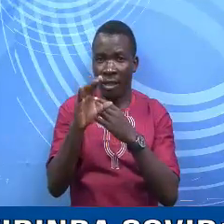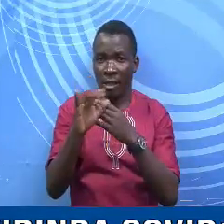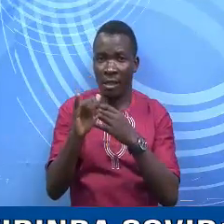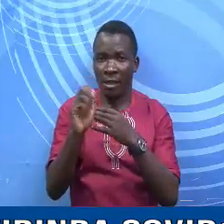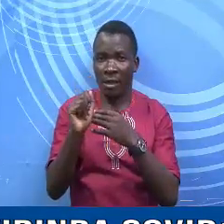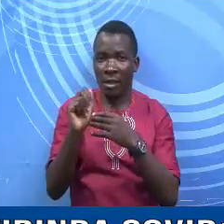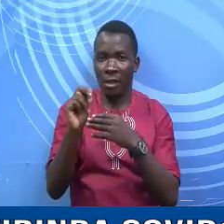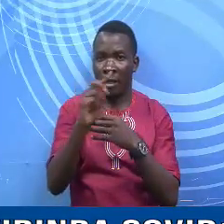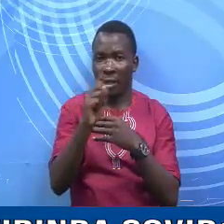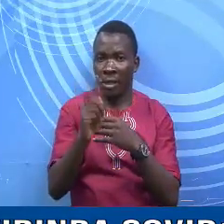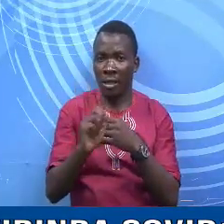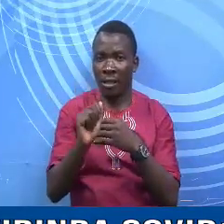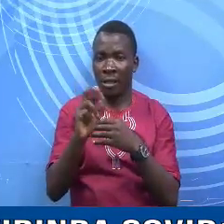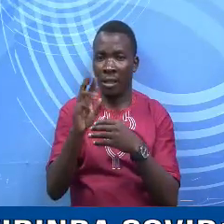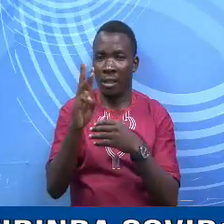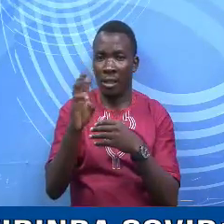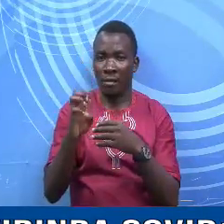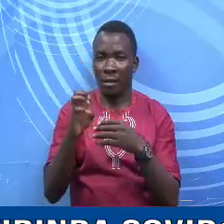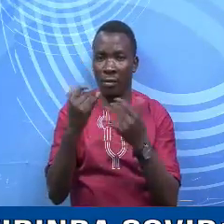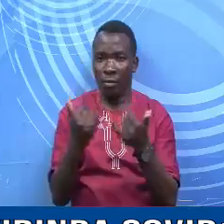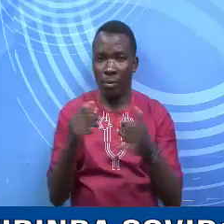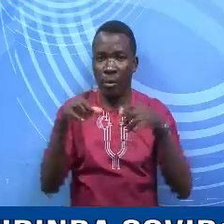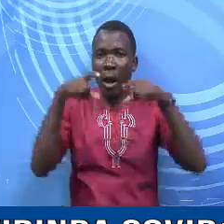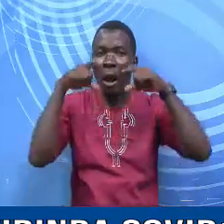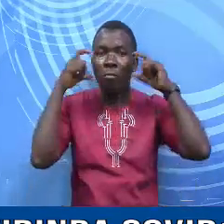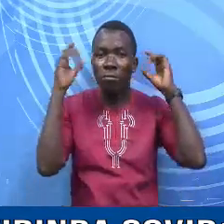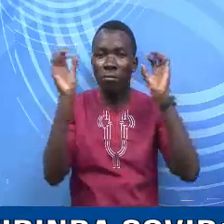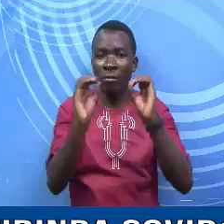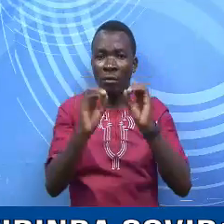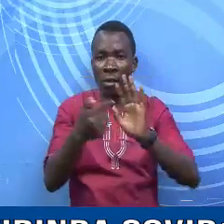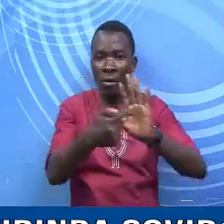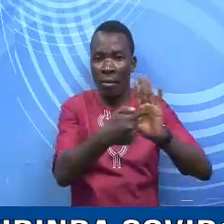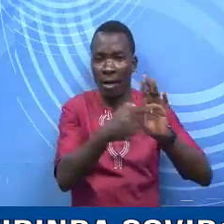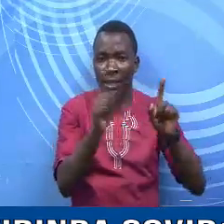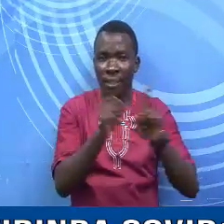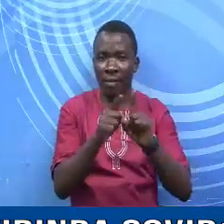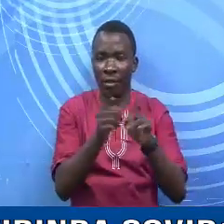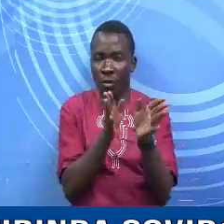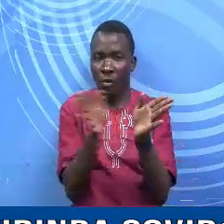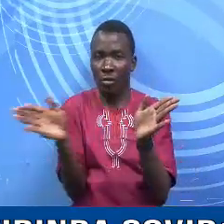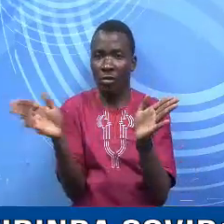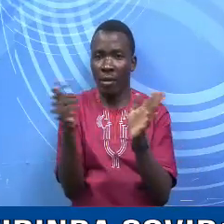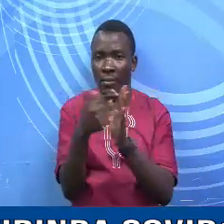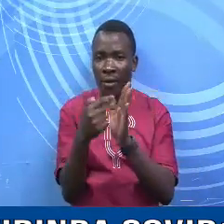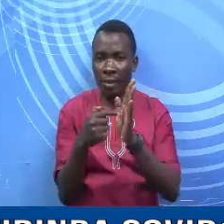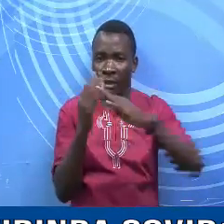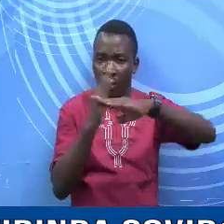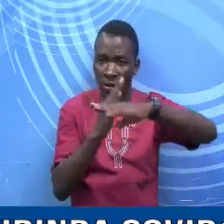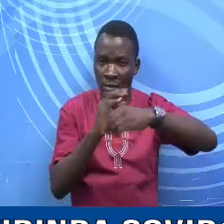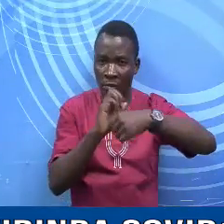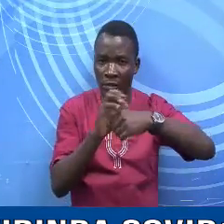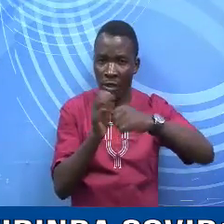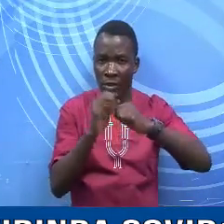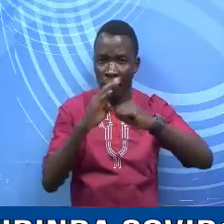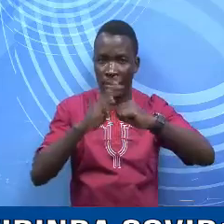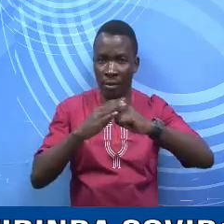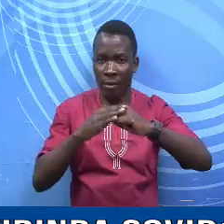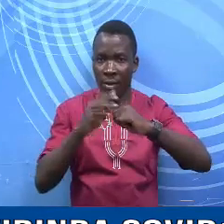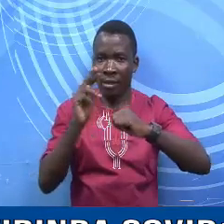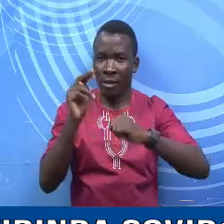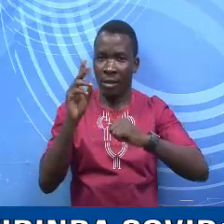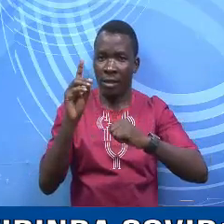bamwe batambara udupfukamunwa. Ibyo bo bagaragaza nko guteshuka ku mabwiriza yo kwirinda icyorezo cya COVID-19.